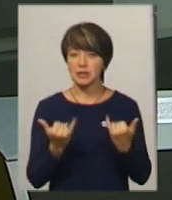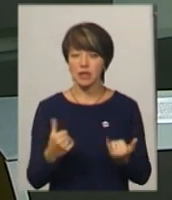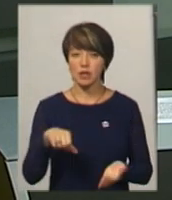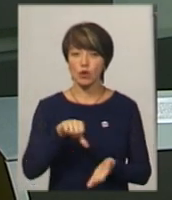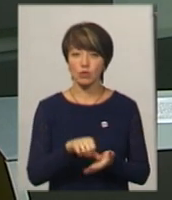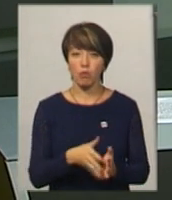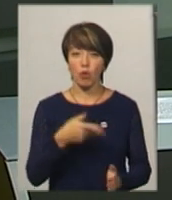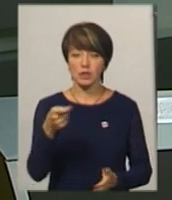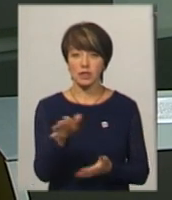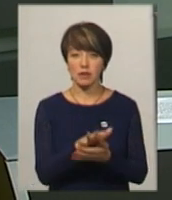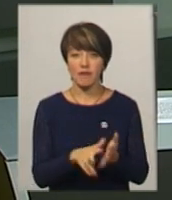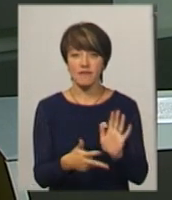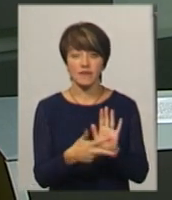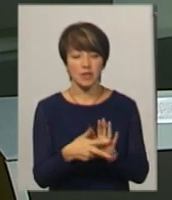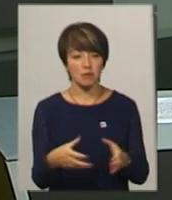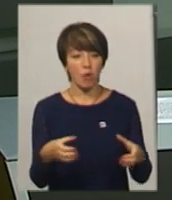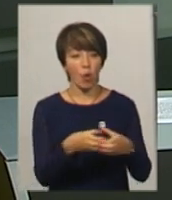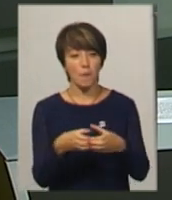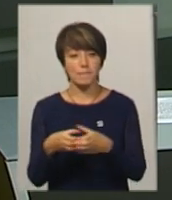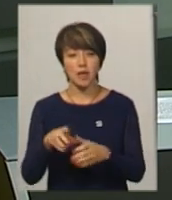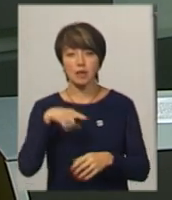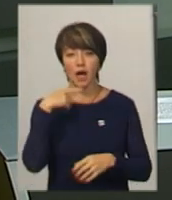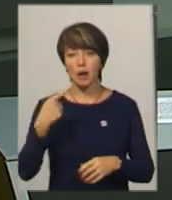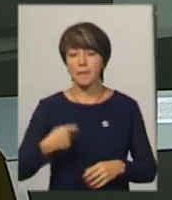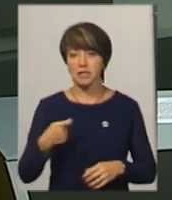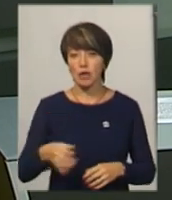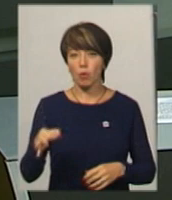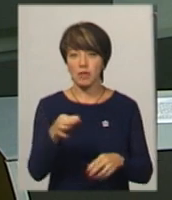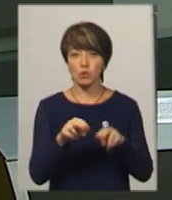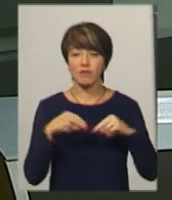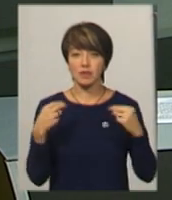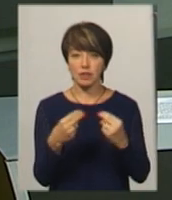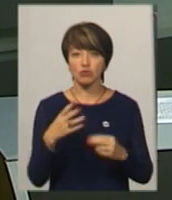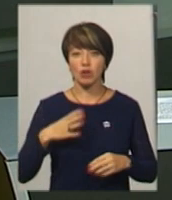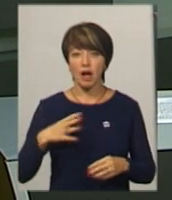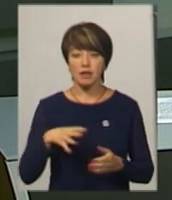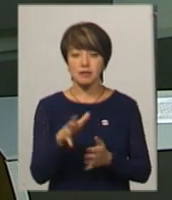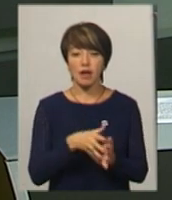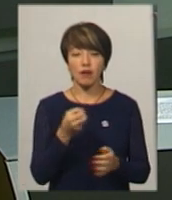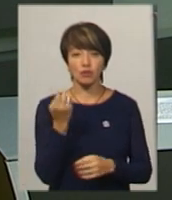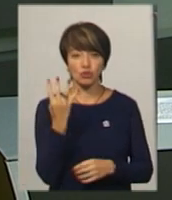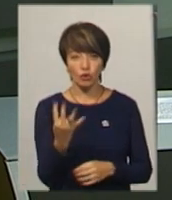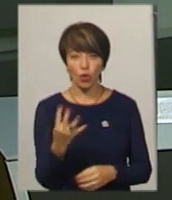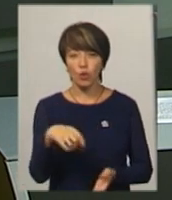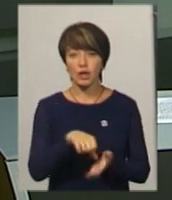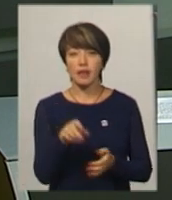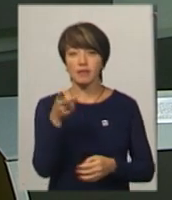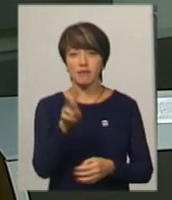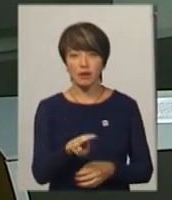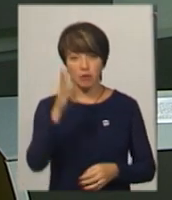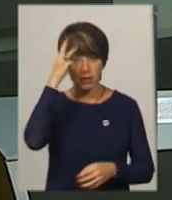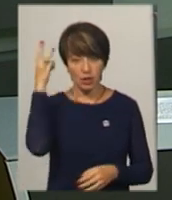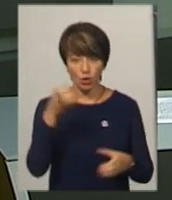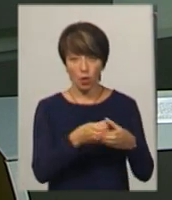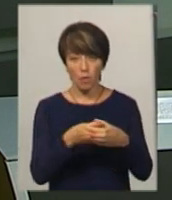участь подали заявки 8 команд, каже президент обласної федерації, та чекають заявок ще 4. Серед учасників – дві хмельницькі команди